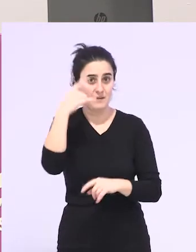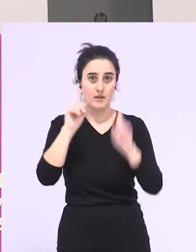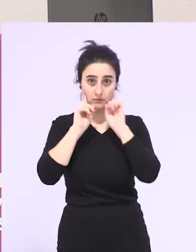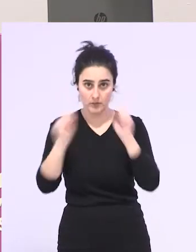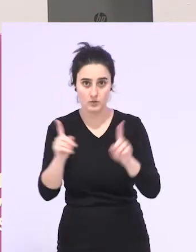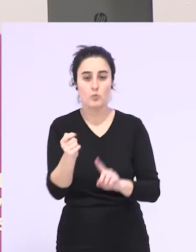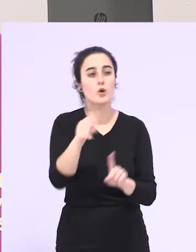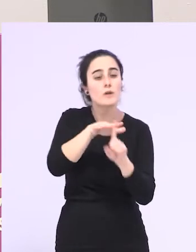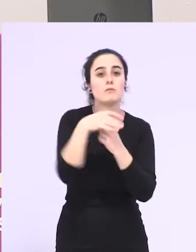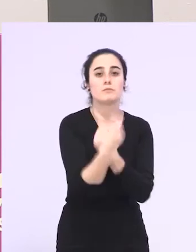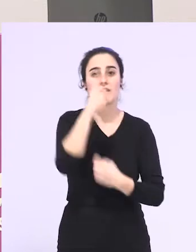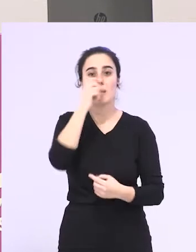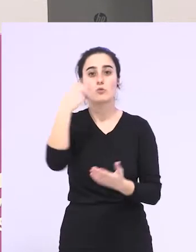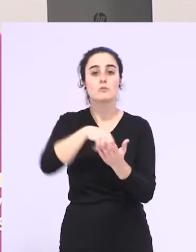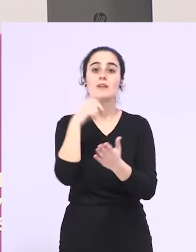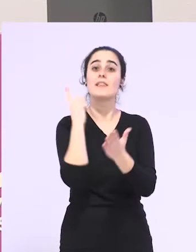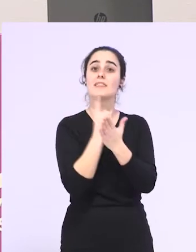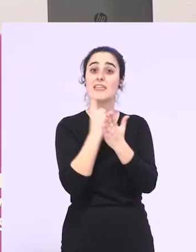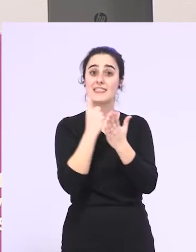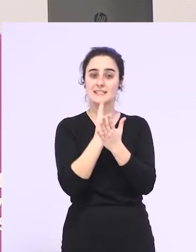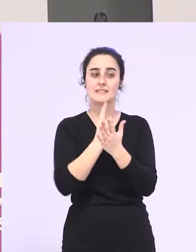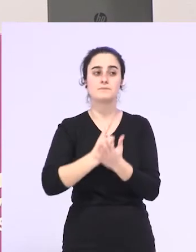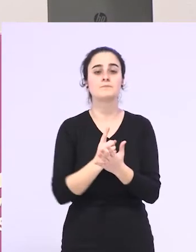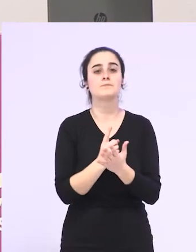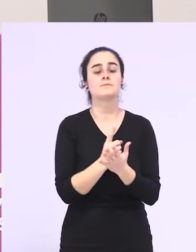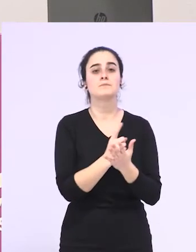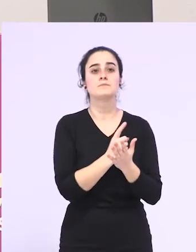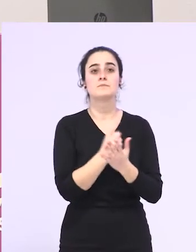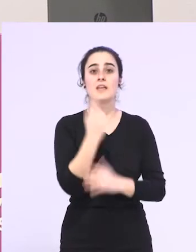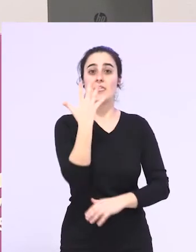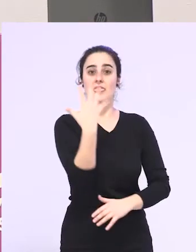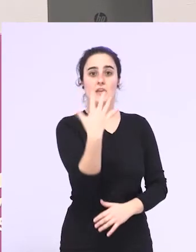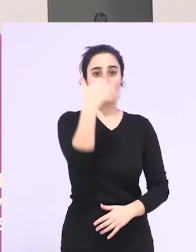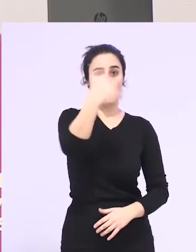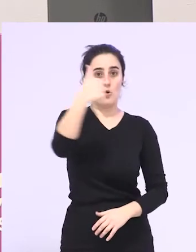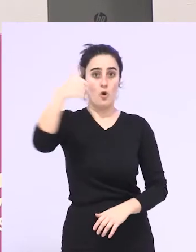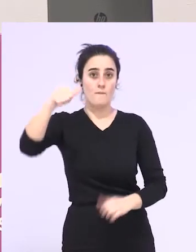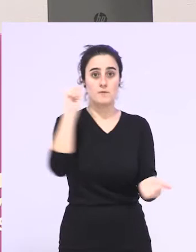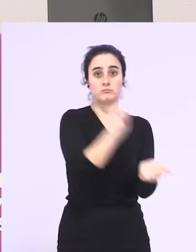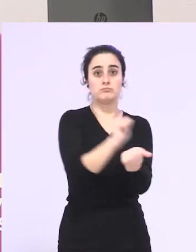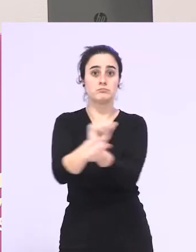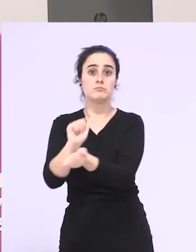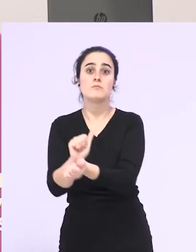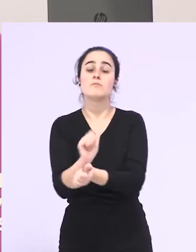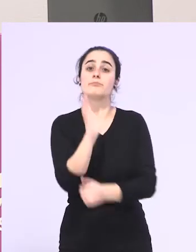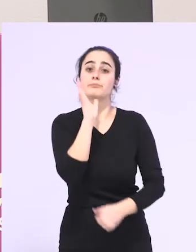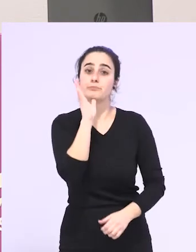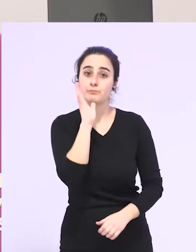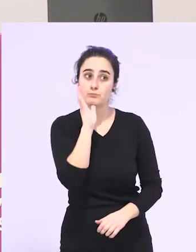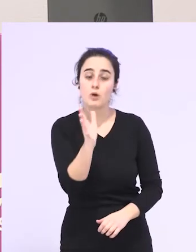inguruan jartzeko 2016 urtean bost gizon atxilotu zuten, emakume bat